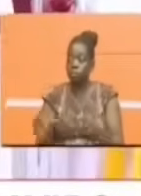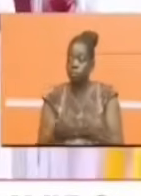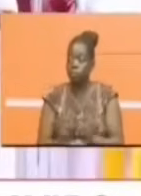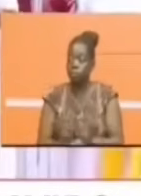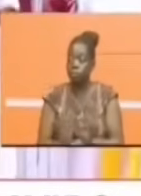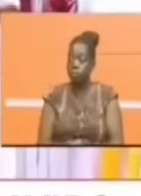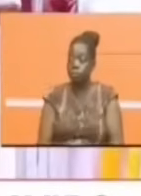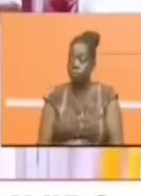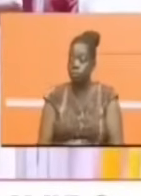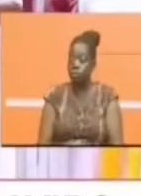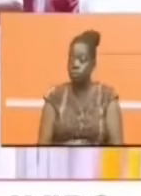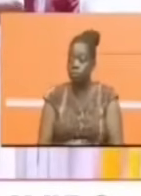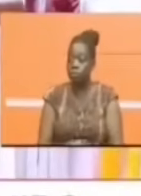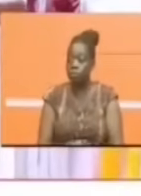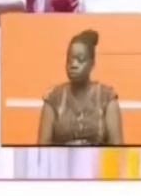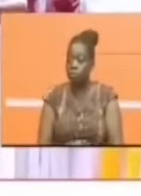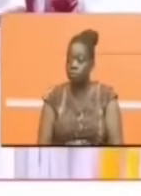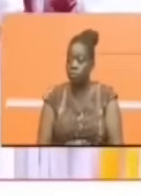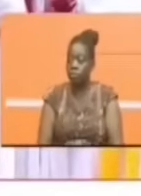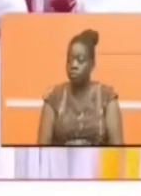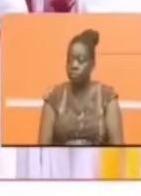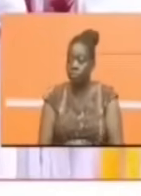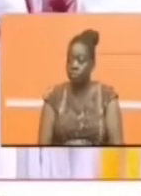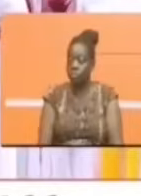Mutyaba yakusakidde gwe n'okulabukedde TV.